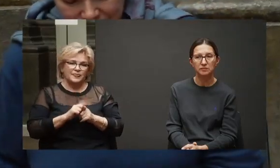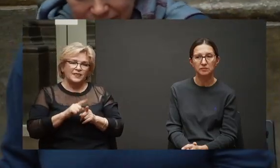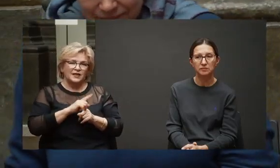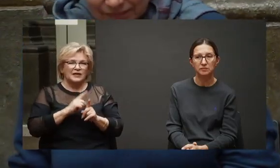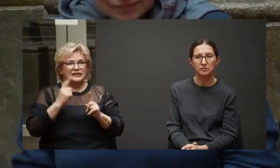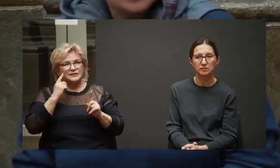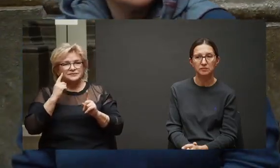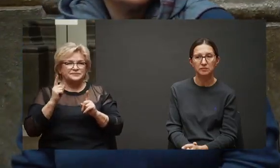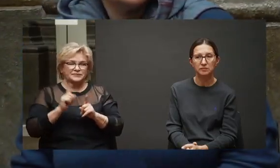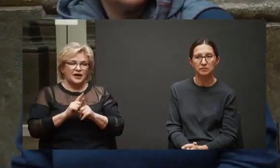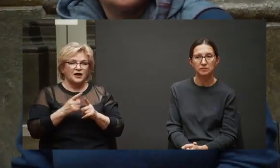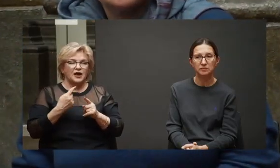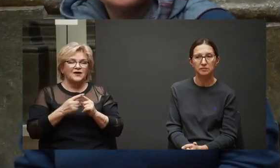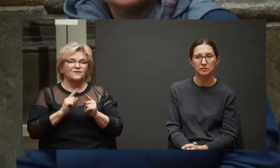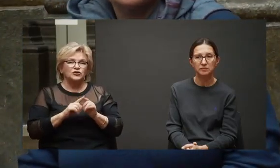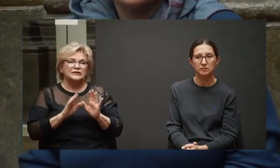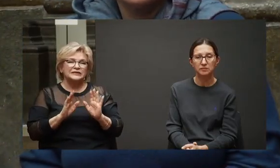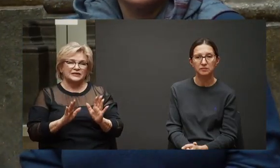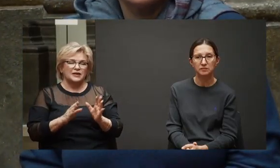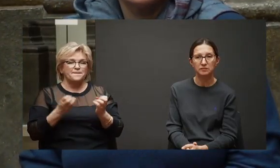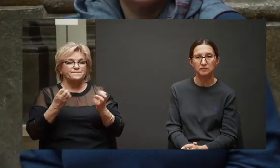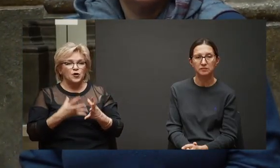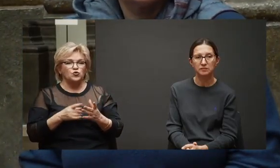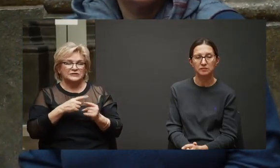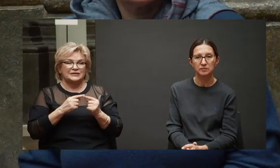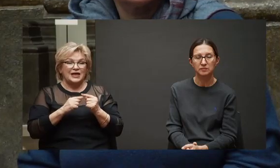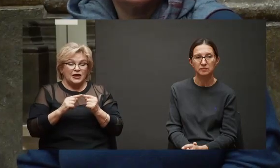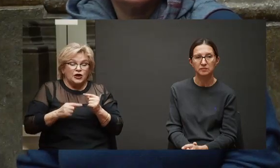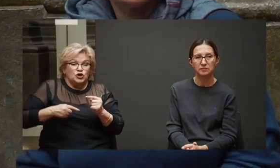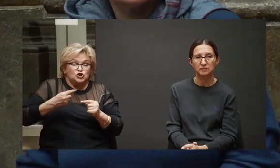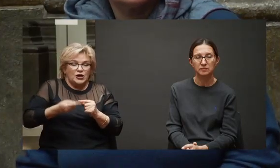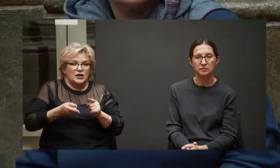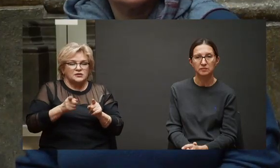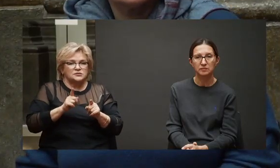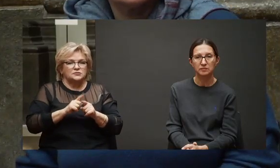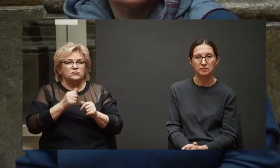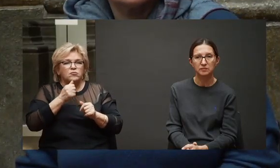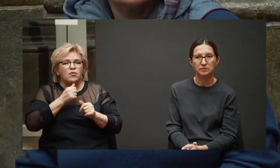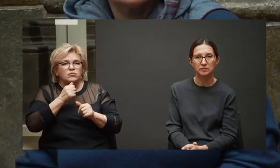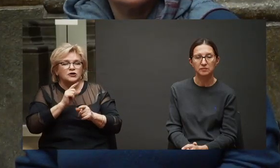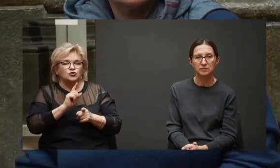не... Но вот это вот, просто вот через вот эту вот попытку